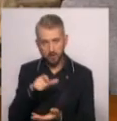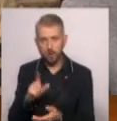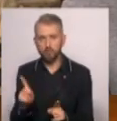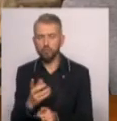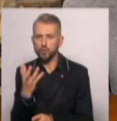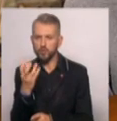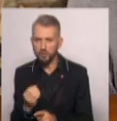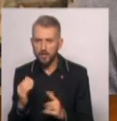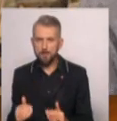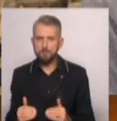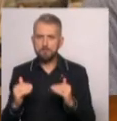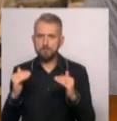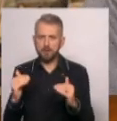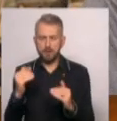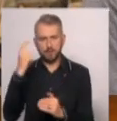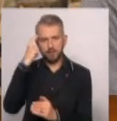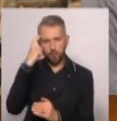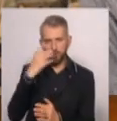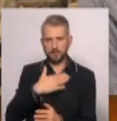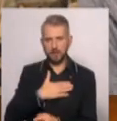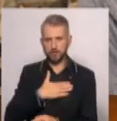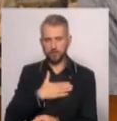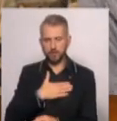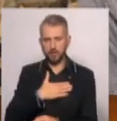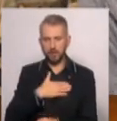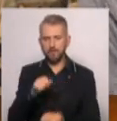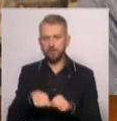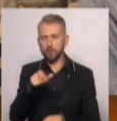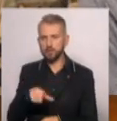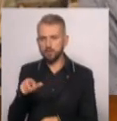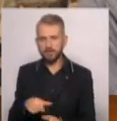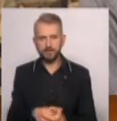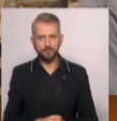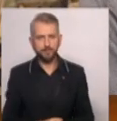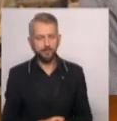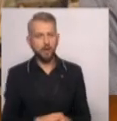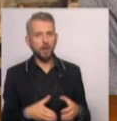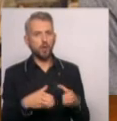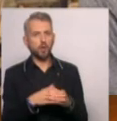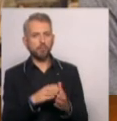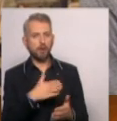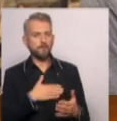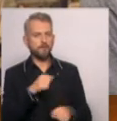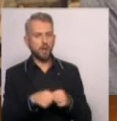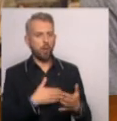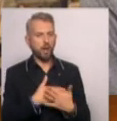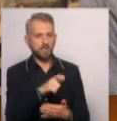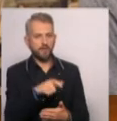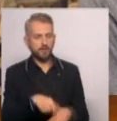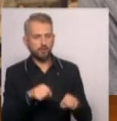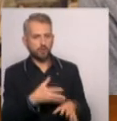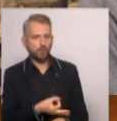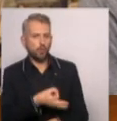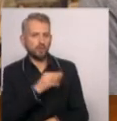ще підняти свідомість наших велосипедистів майбутніх. Група велоактивістів вирішила скористатись